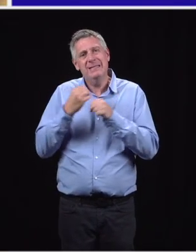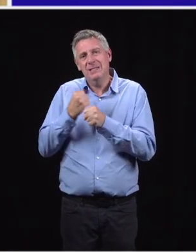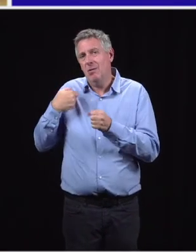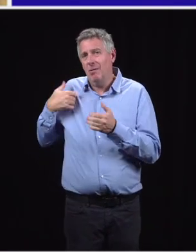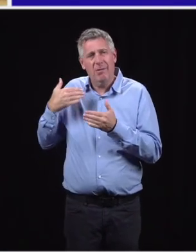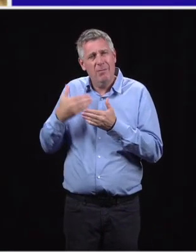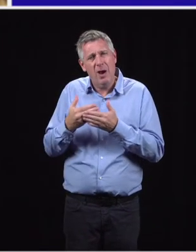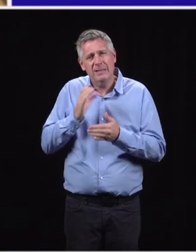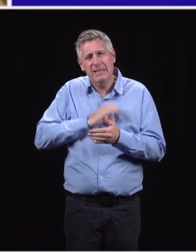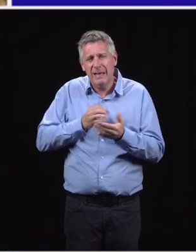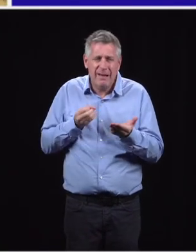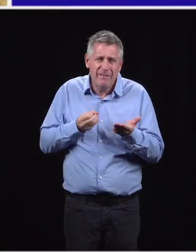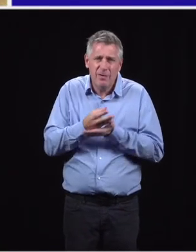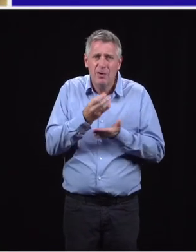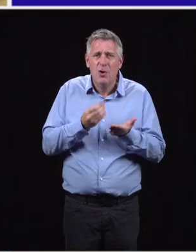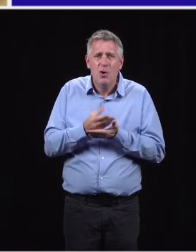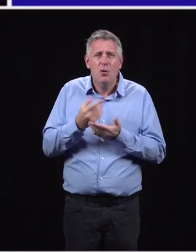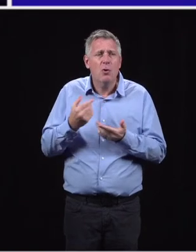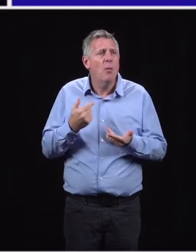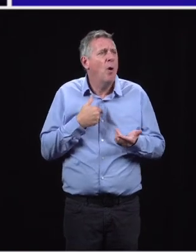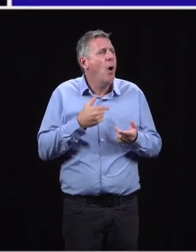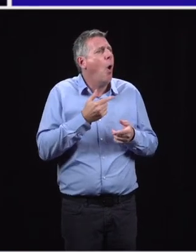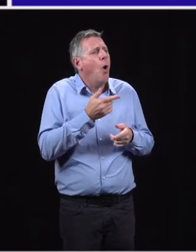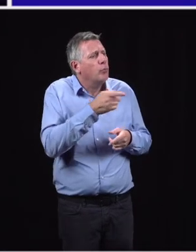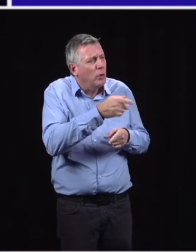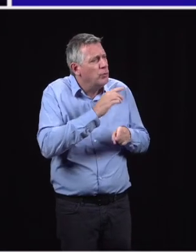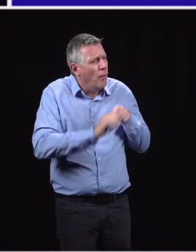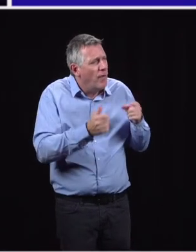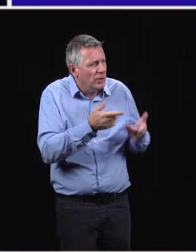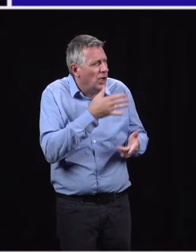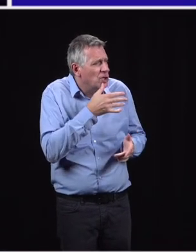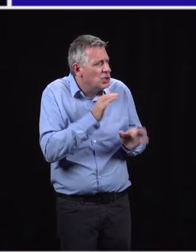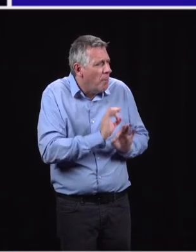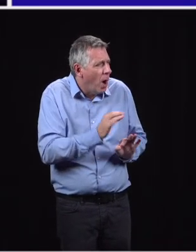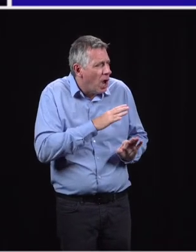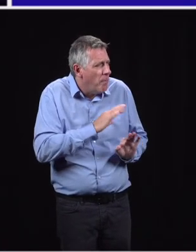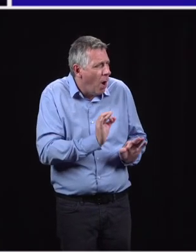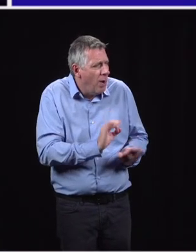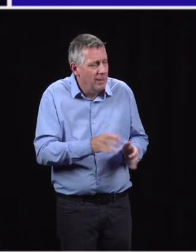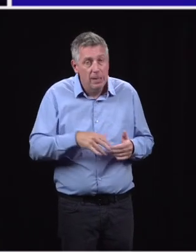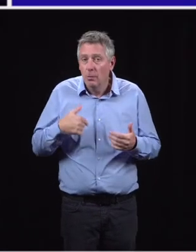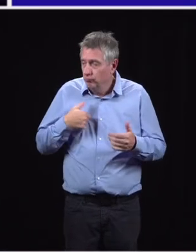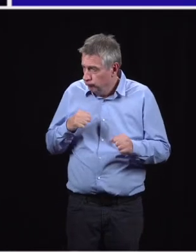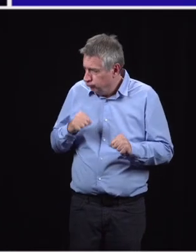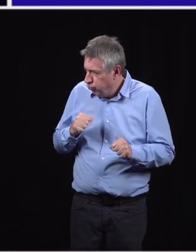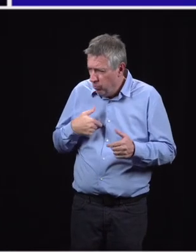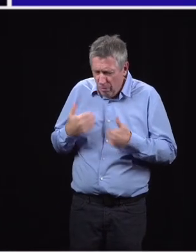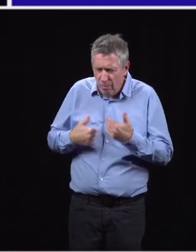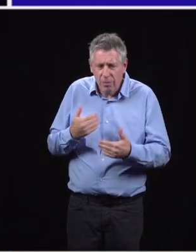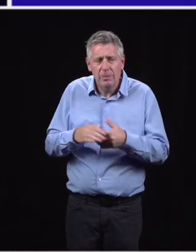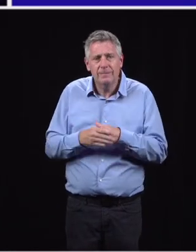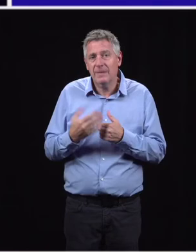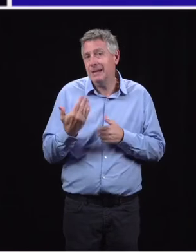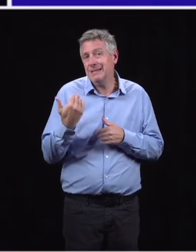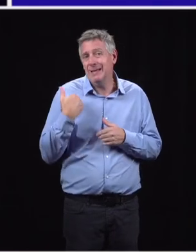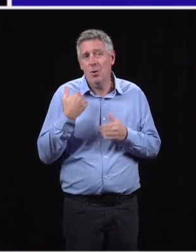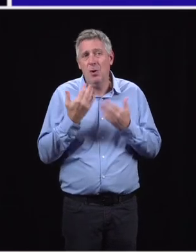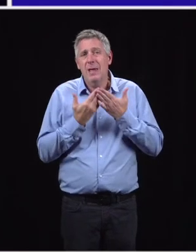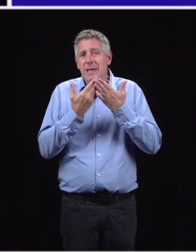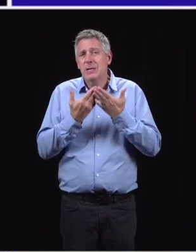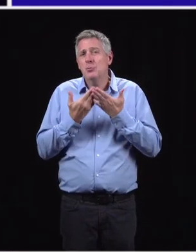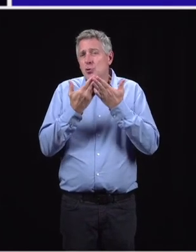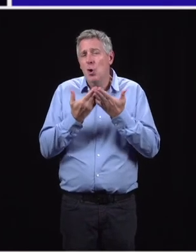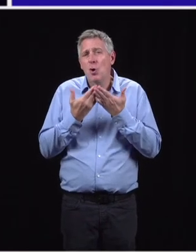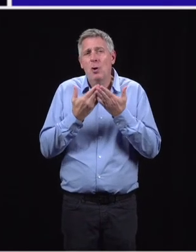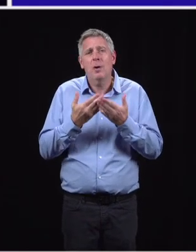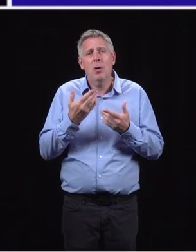là de ce qu'on m'a dit que ça n'existait pas ce que je voulais faire et en fait ça fait que récemment qu'on y a des personnes des étudiants parce que je fais des